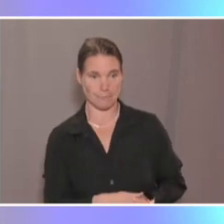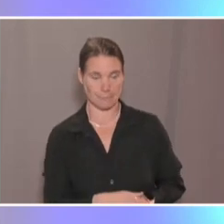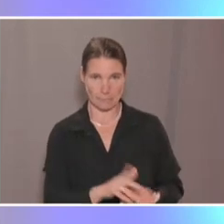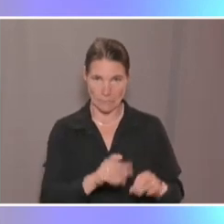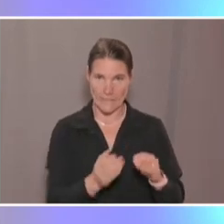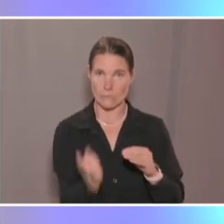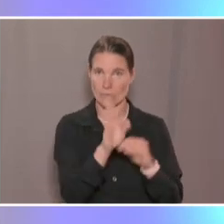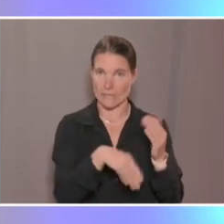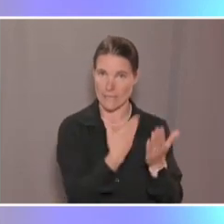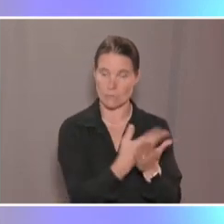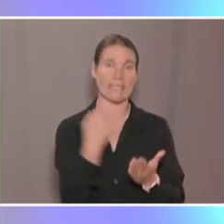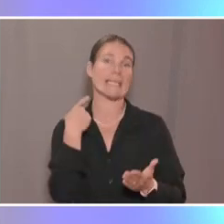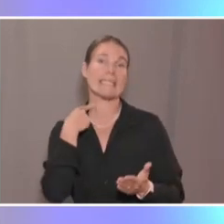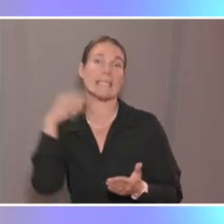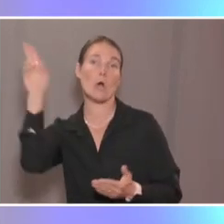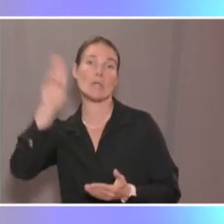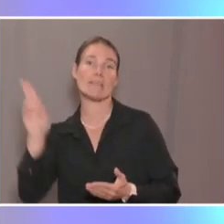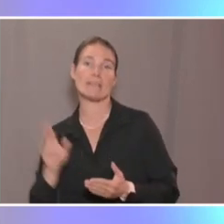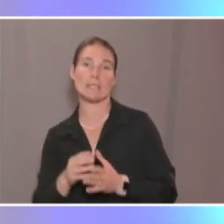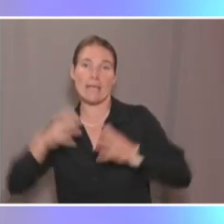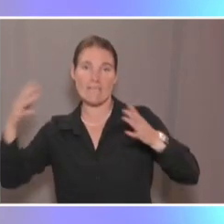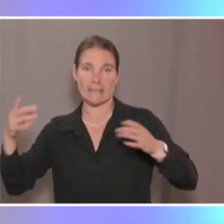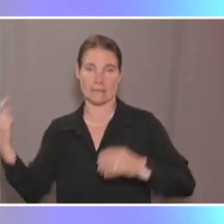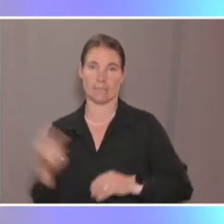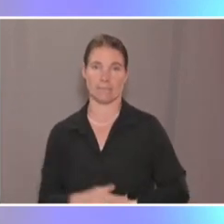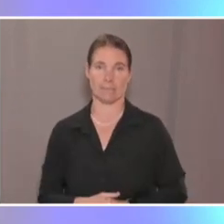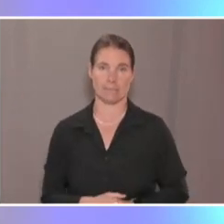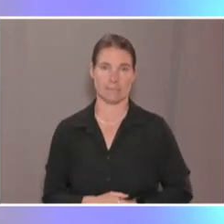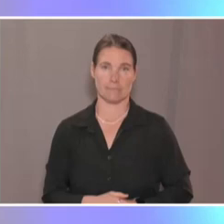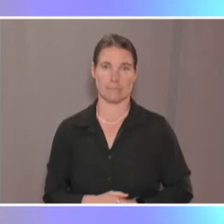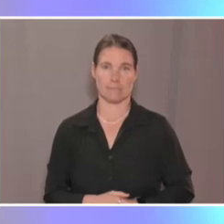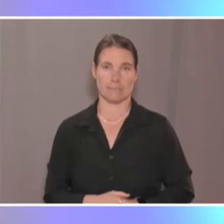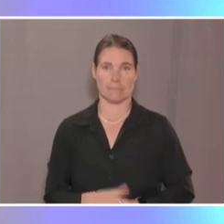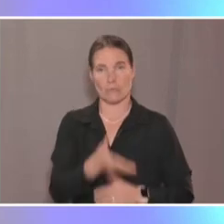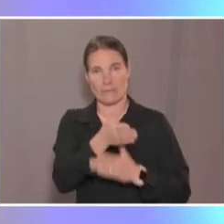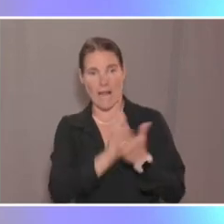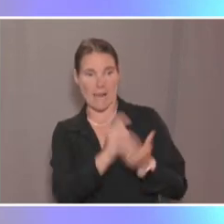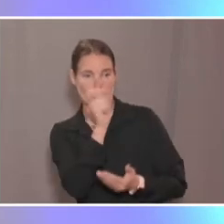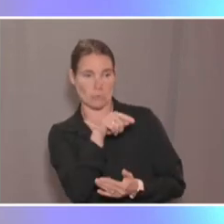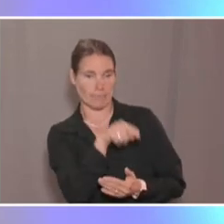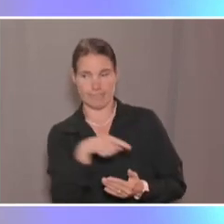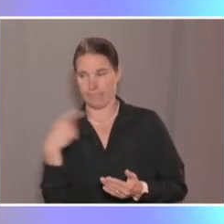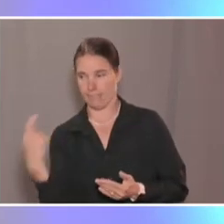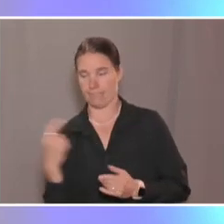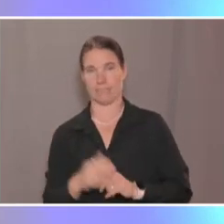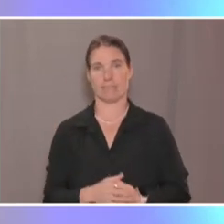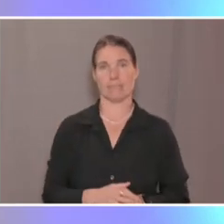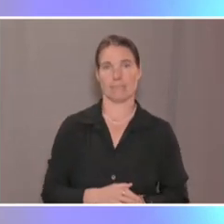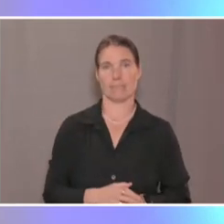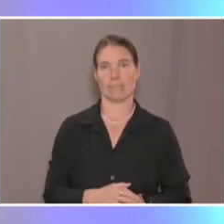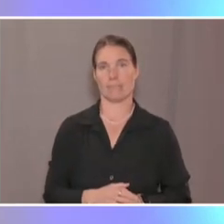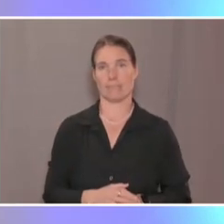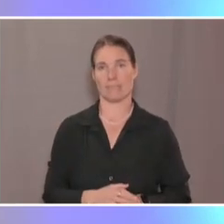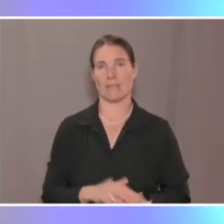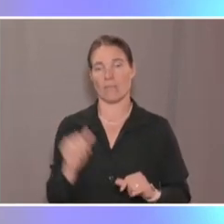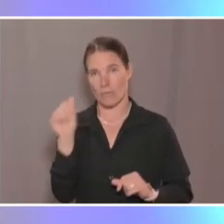Angebot an der Kieler Universität zu erweitern. Also nur das halbe Studium hier zu belassen. Hintergrund war